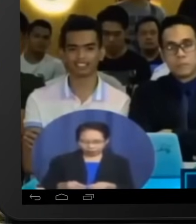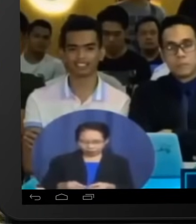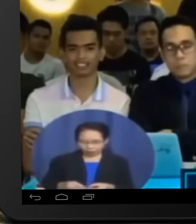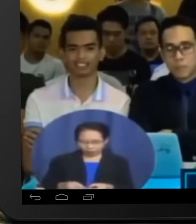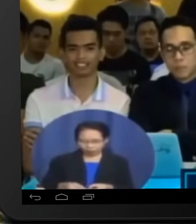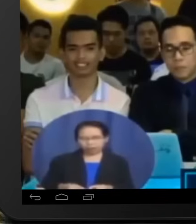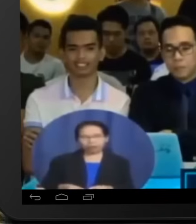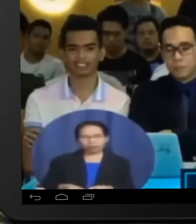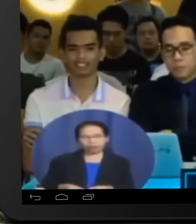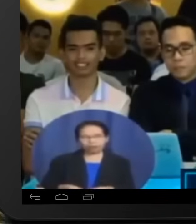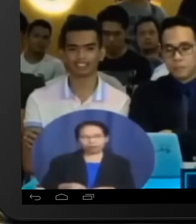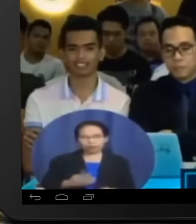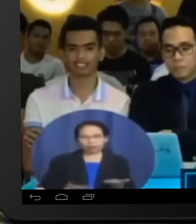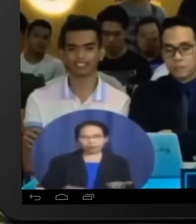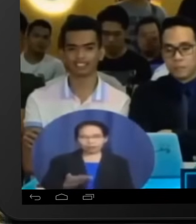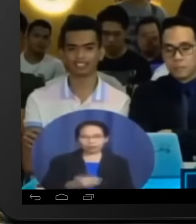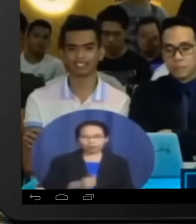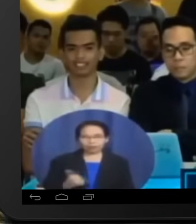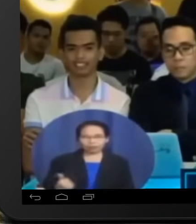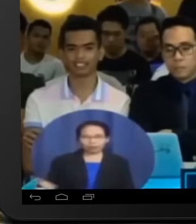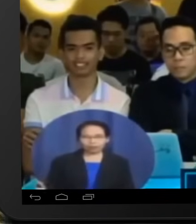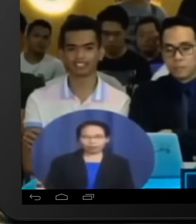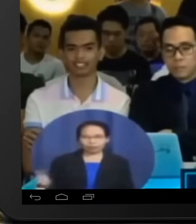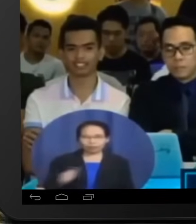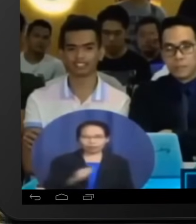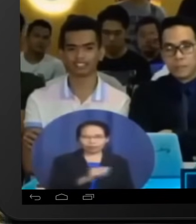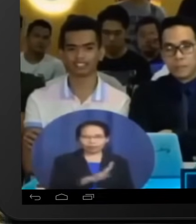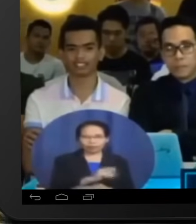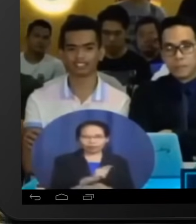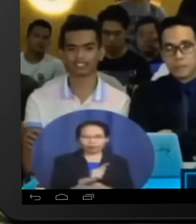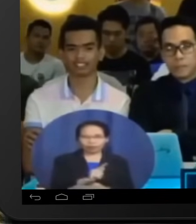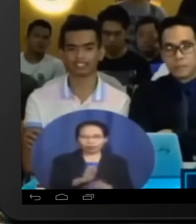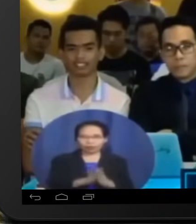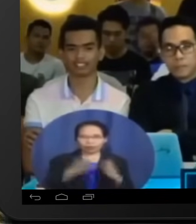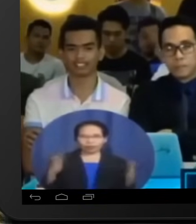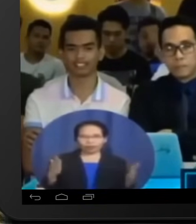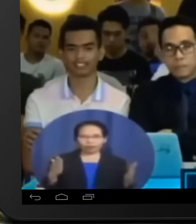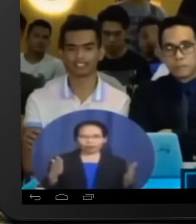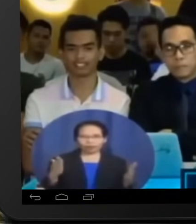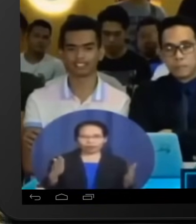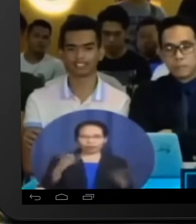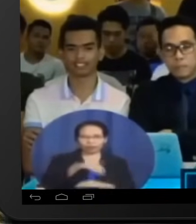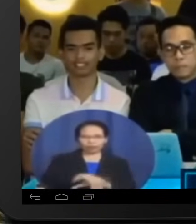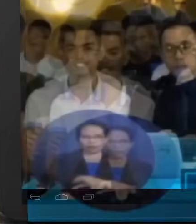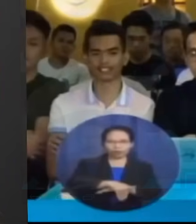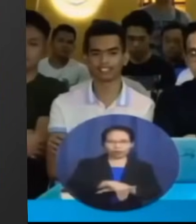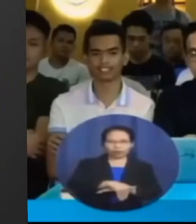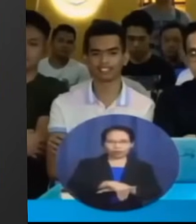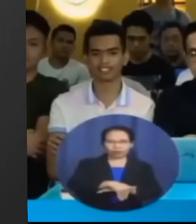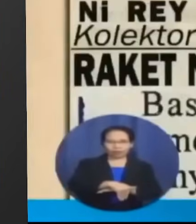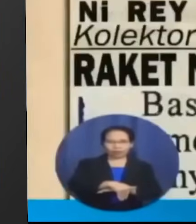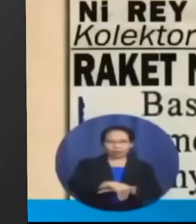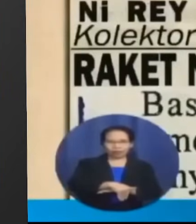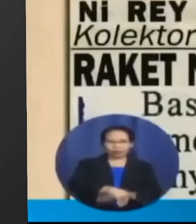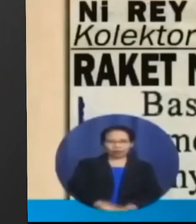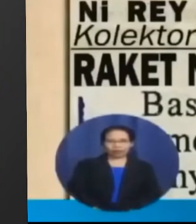Ito po siguro, yung isa po, Brad Eli, ito nga nasa Abante. Mm-hmm. Ayan, Abante Tonight. Ito